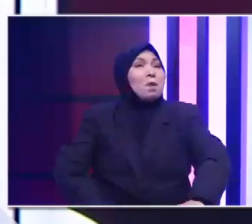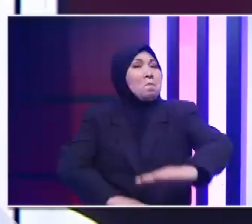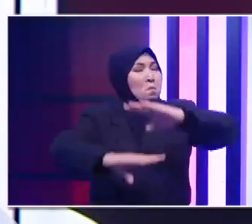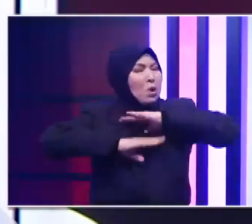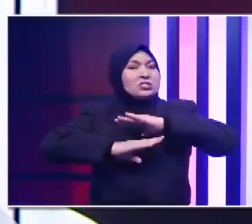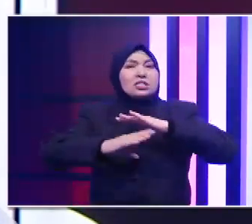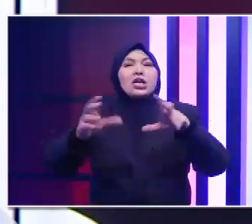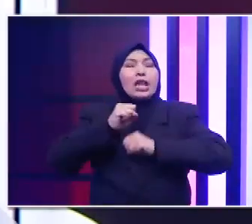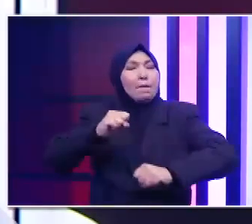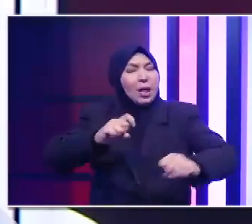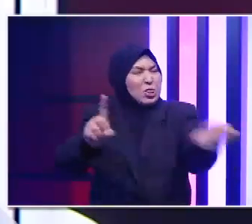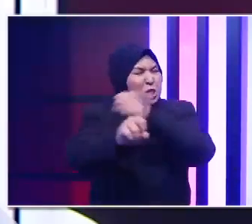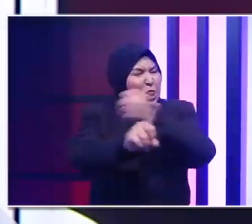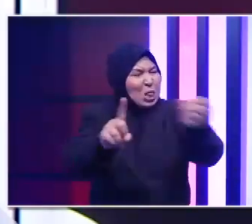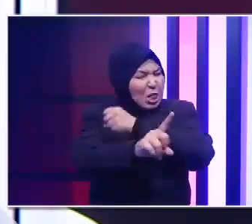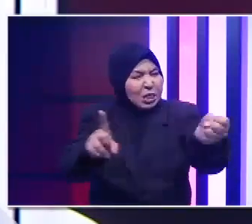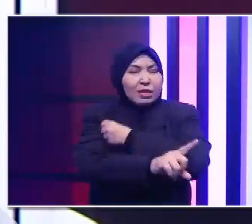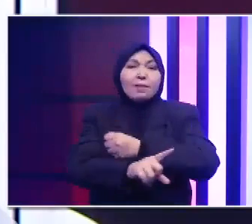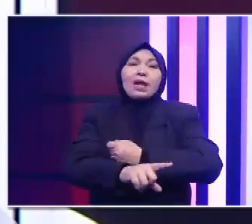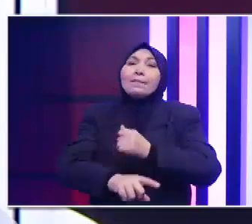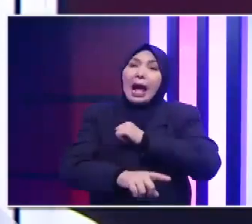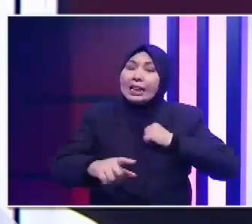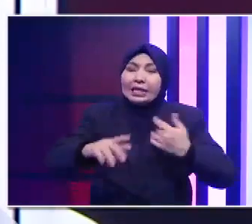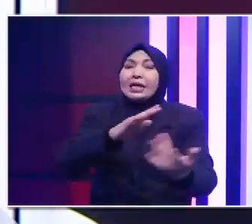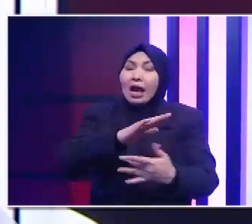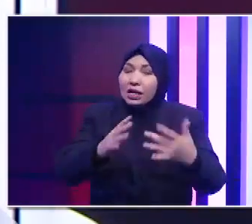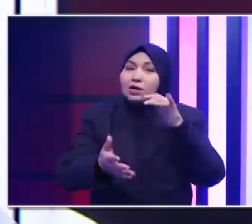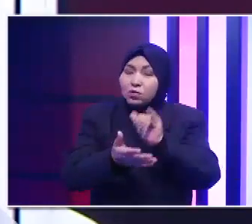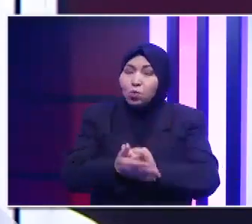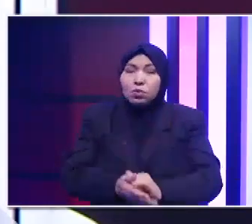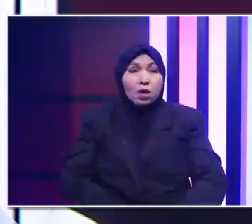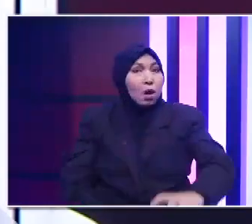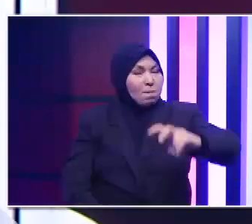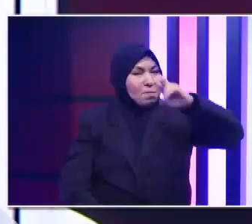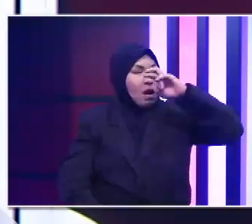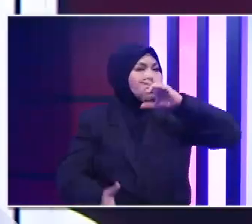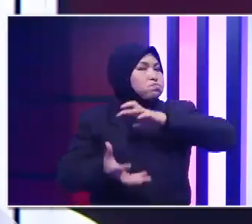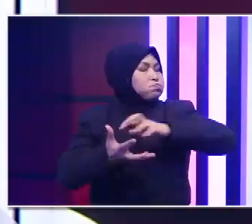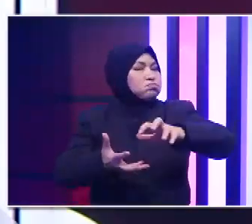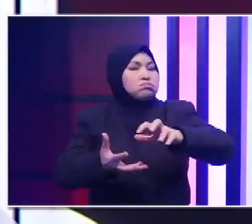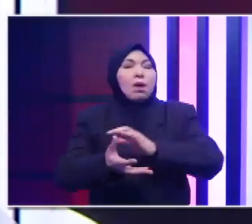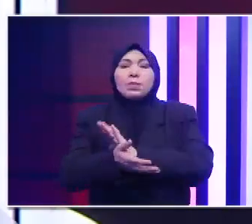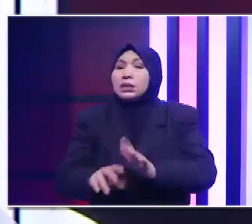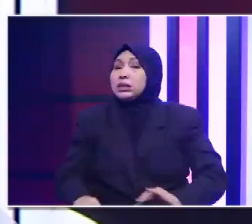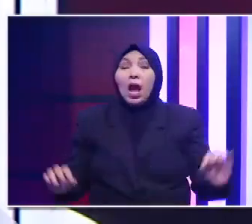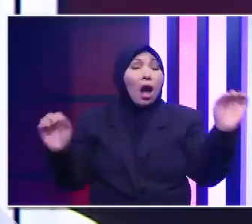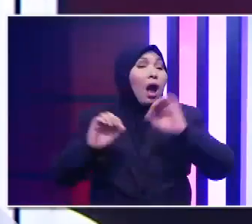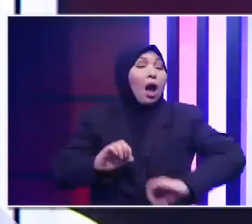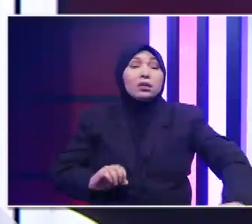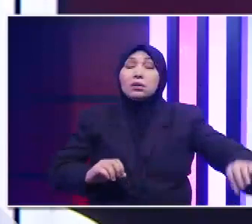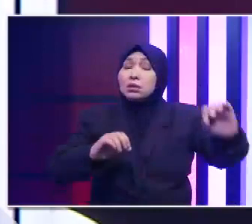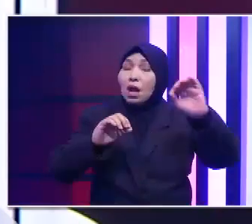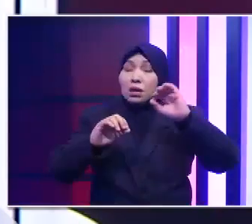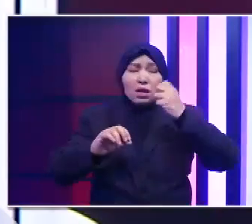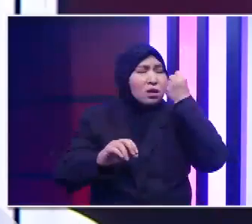daripada mengazab tapi mengajak Haji neraka Sidat ah mereka keraslah yang sunallah amarah mereka tidak akan mendera Hai